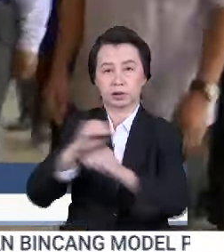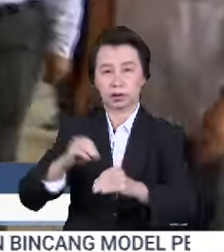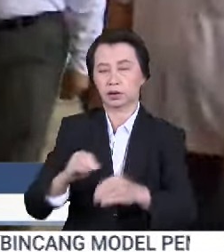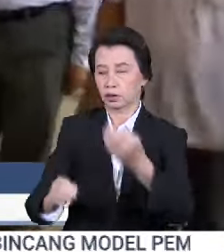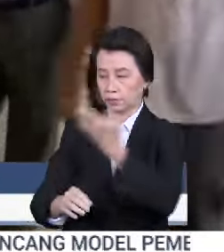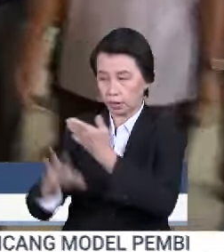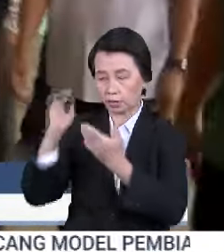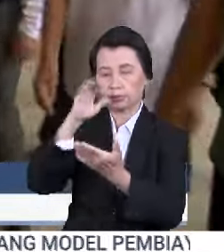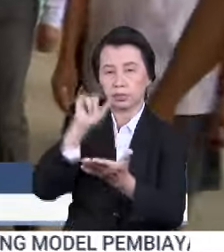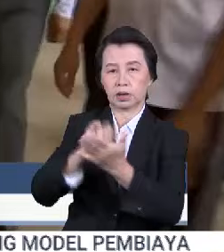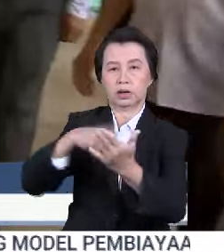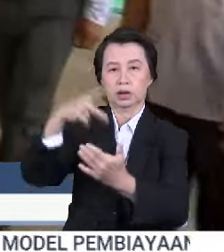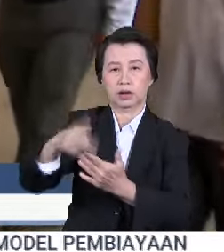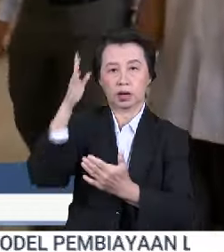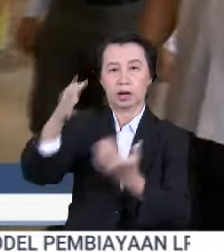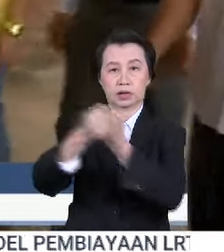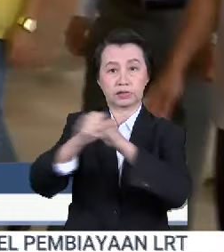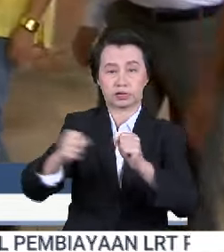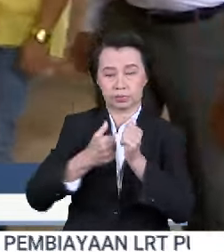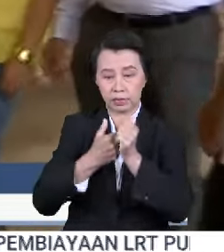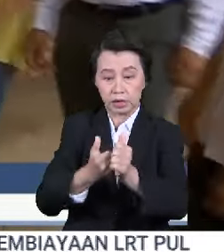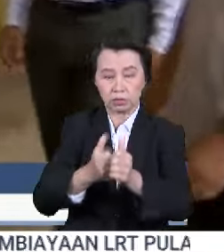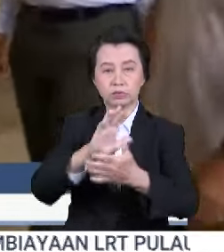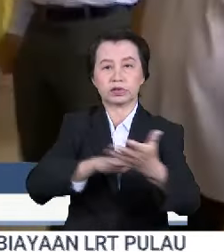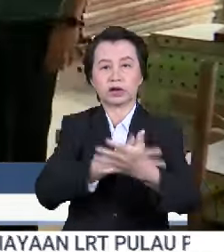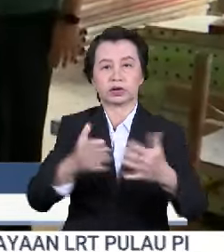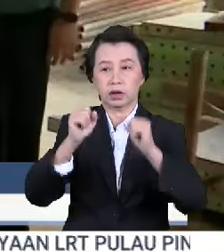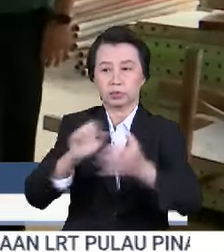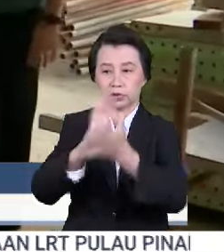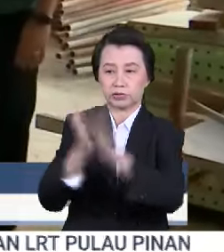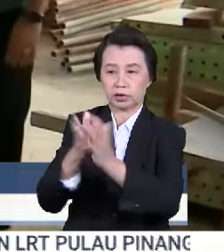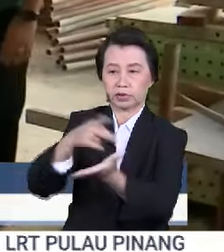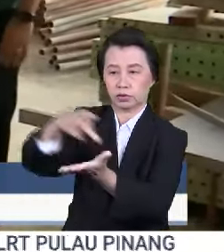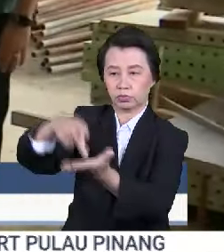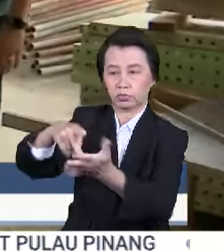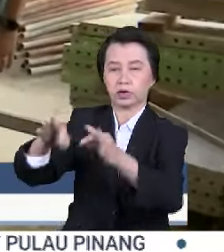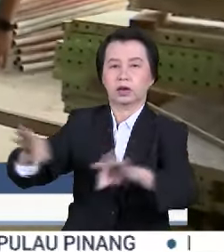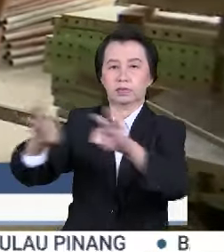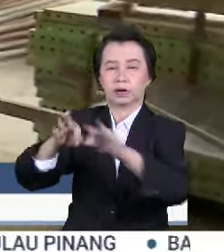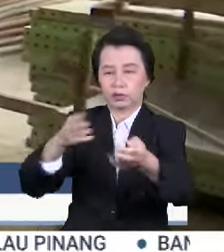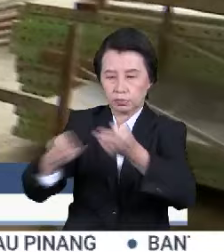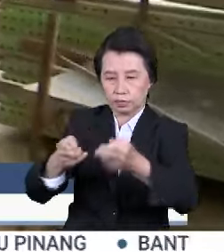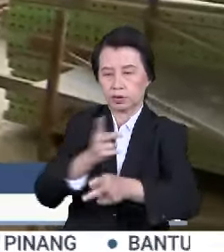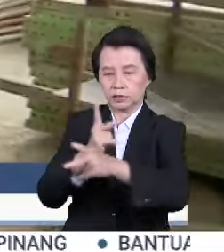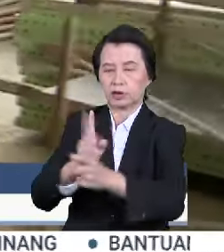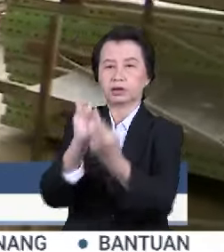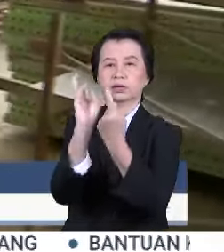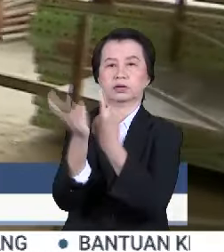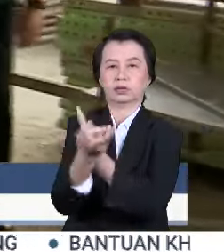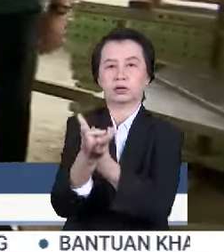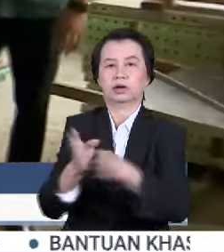yakin Project tersebut akan siap sepenuhnya mengikut jadwal dan mampu menjadi sebuah pusat yang penting dalam mengurus serta menjaga kebersihan